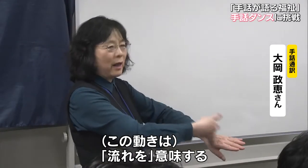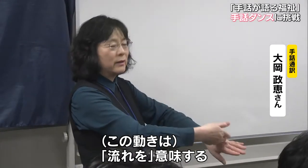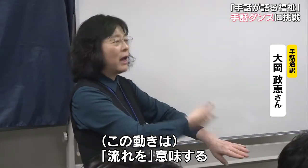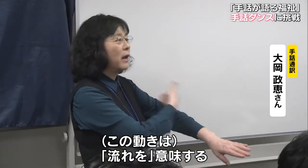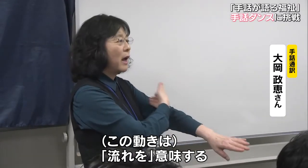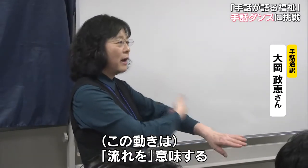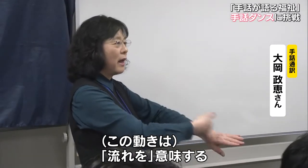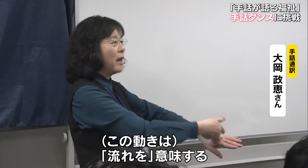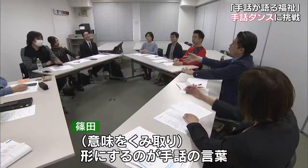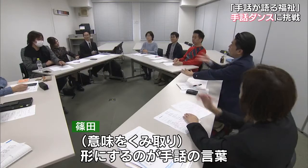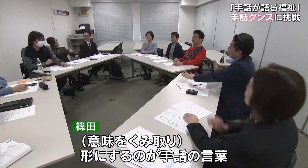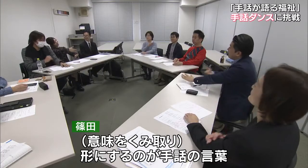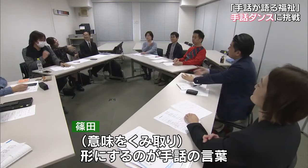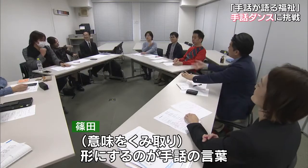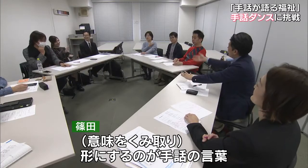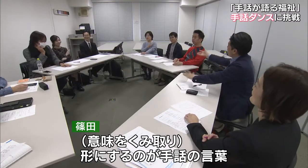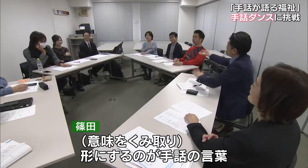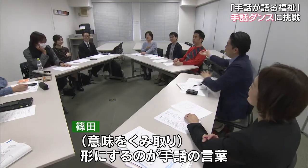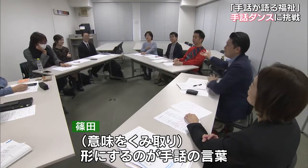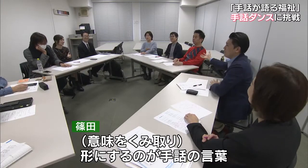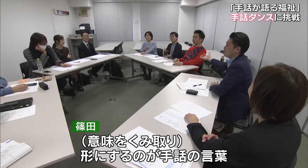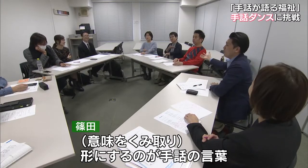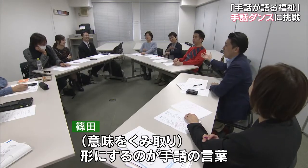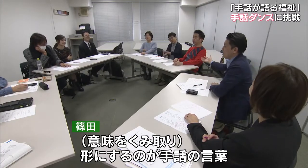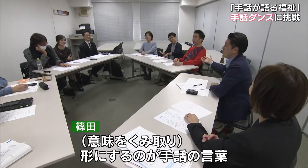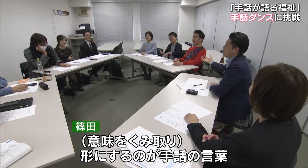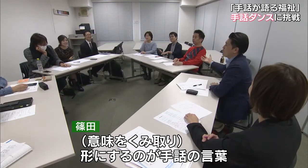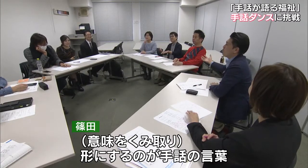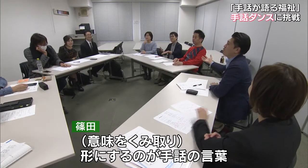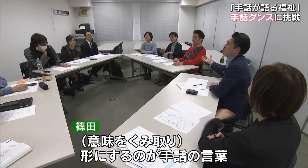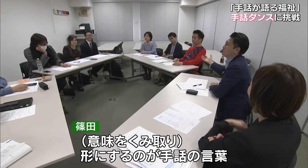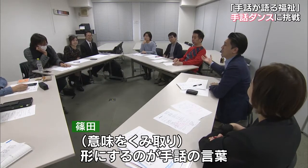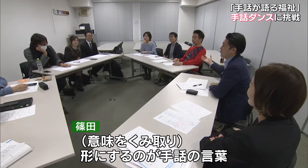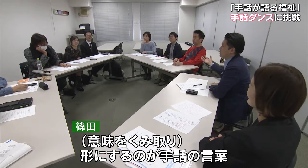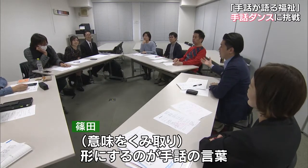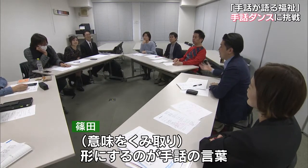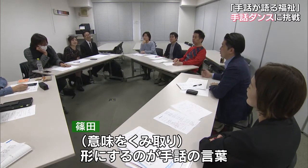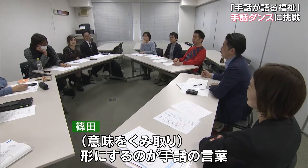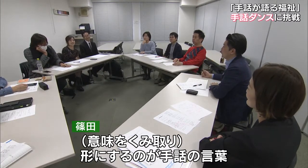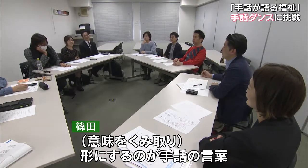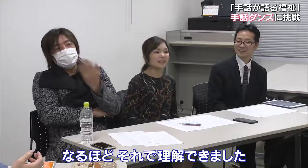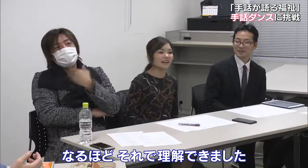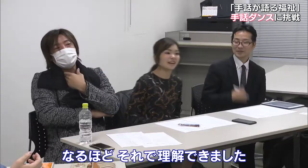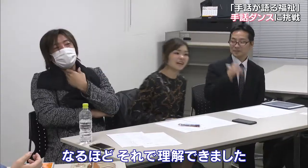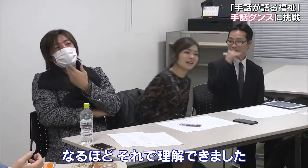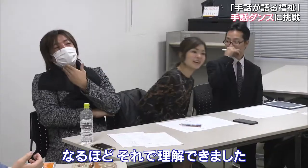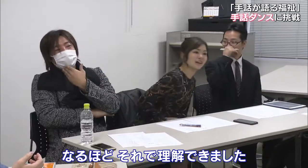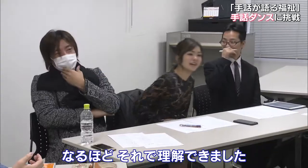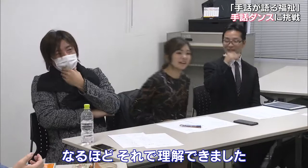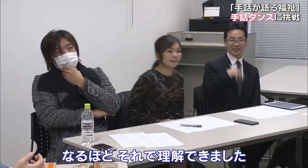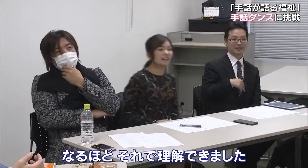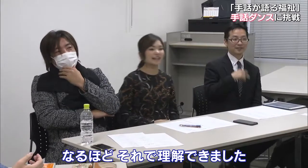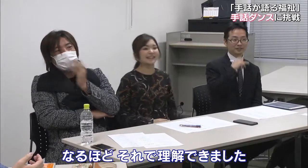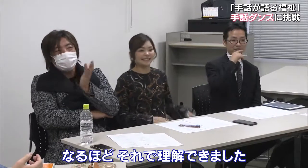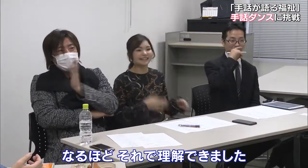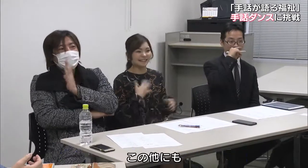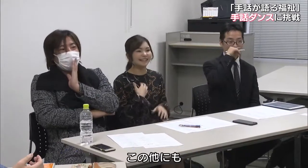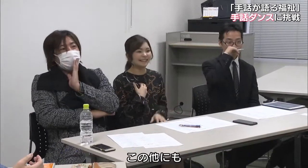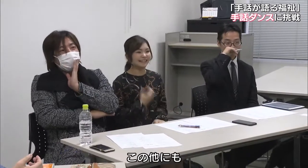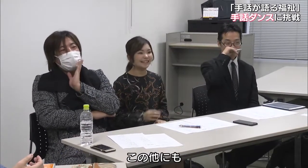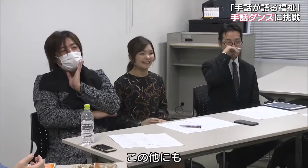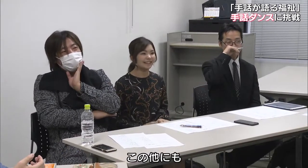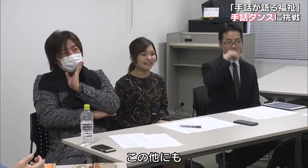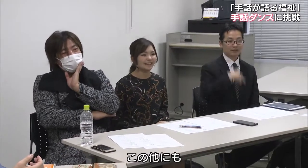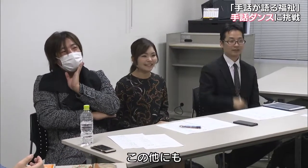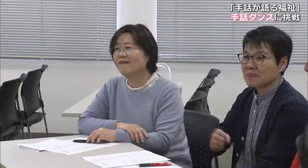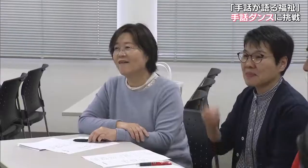川の流れ ですよ。流れ こういう形でっていうのが多分これが手話の言葉なんですね。 それで今理解できました。